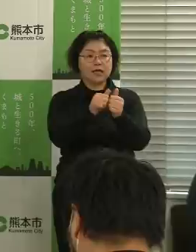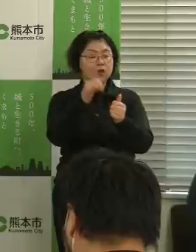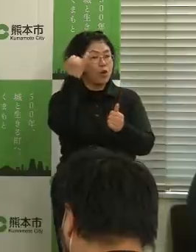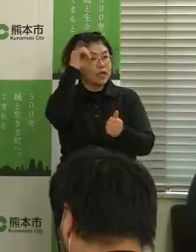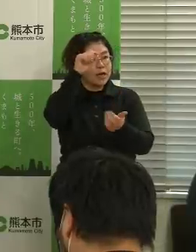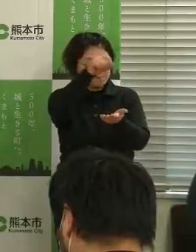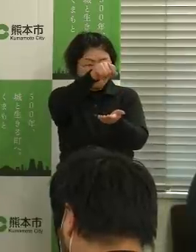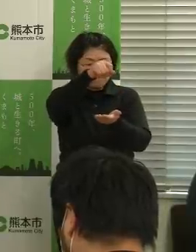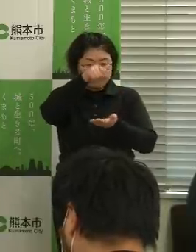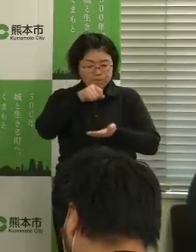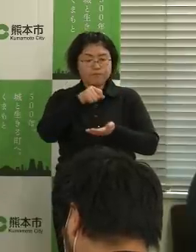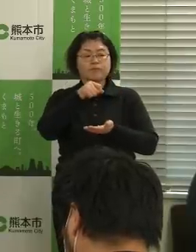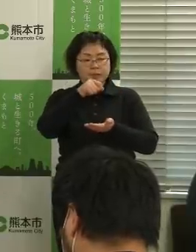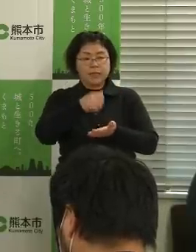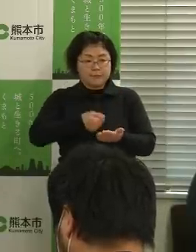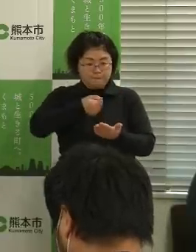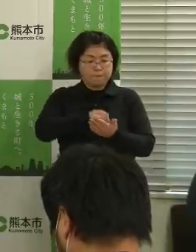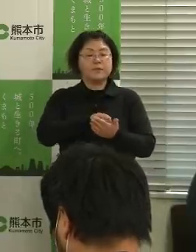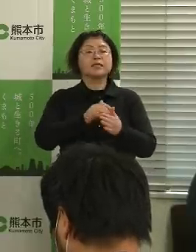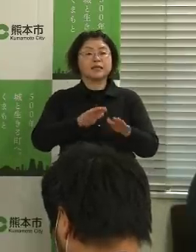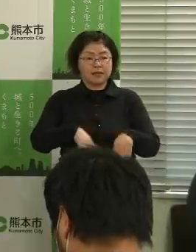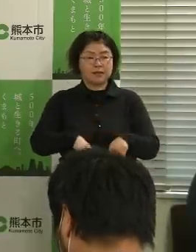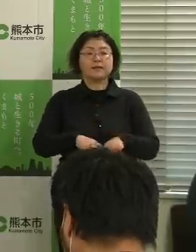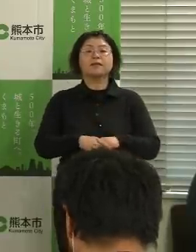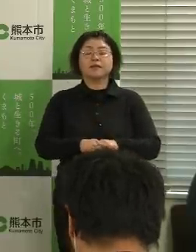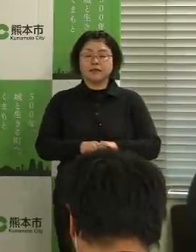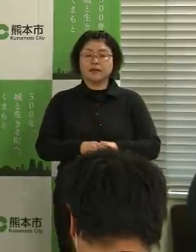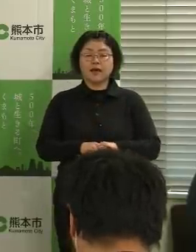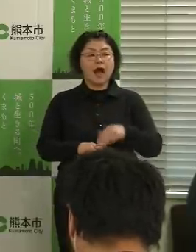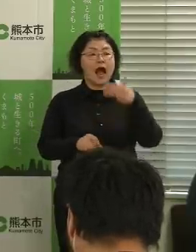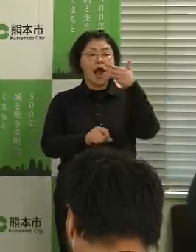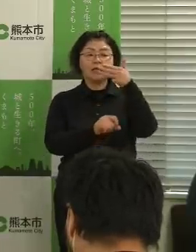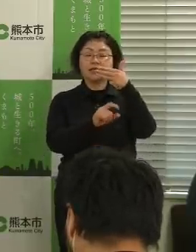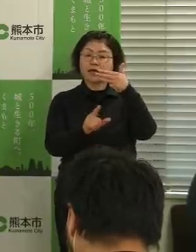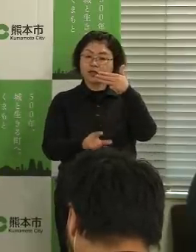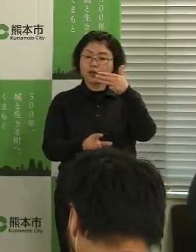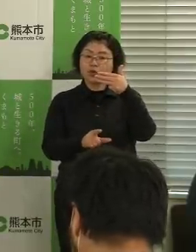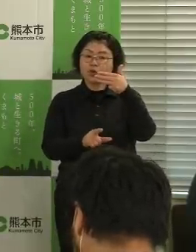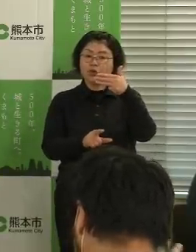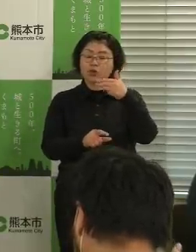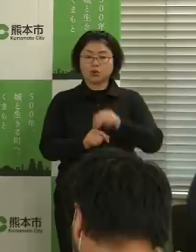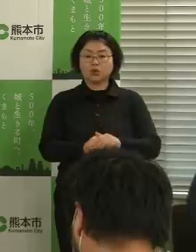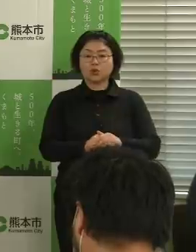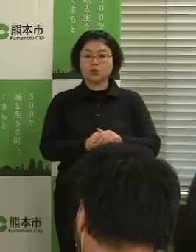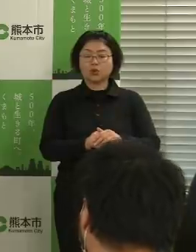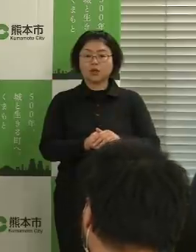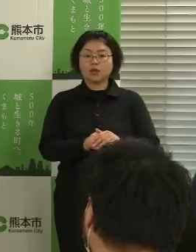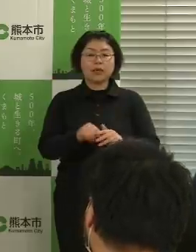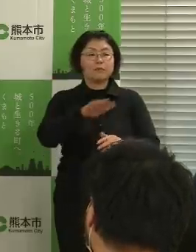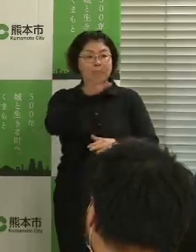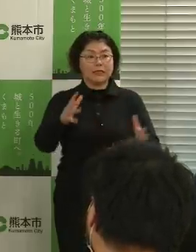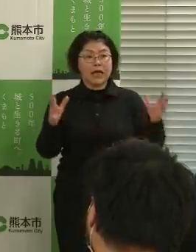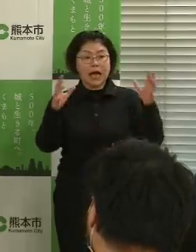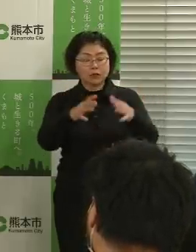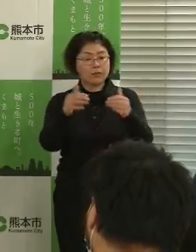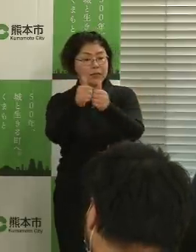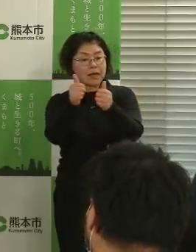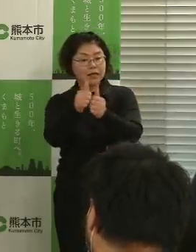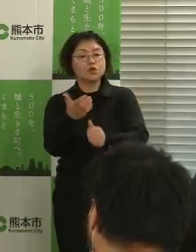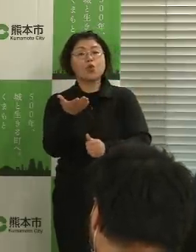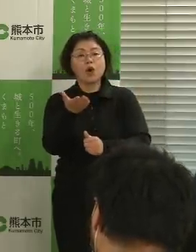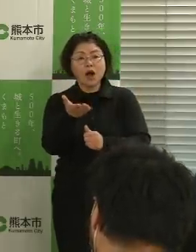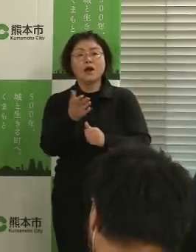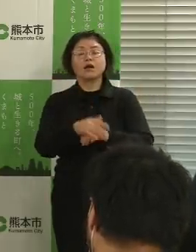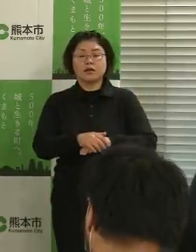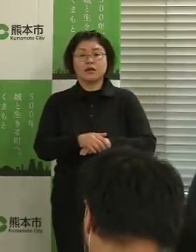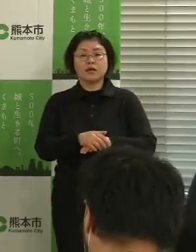い、 これは4月20日現在というふうになっているんですけども、うん、これは皆さん集まって開かれたの